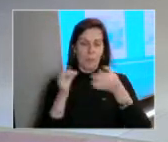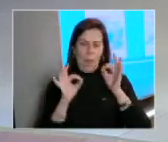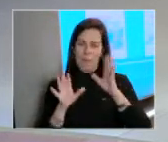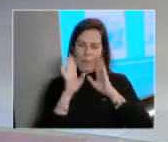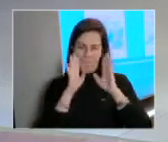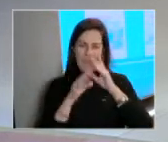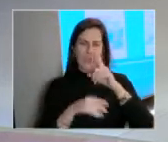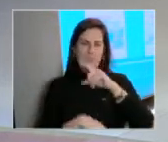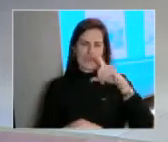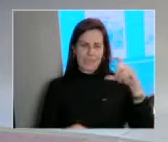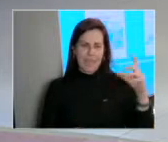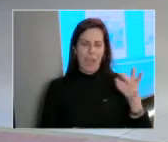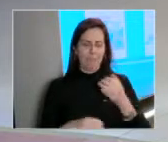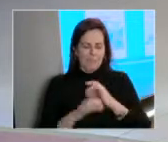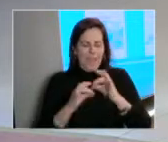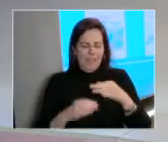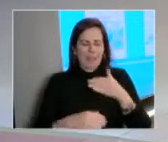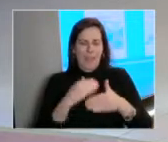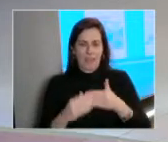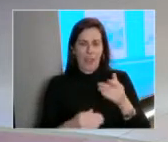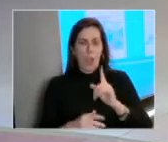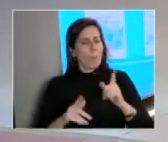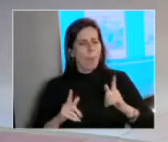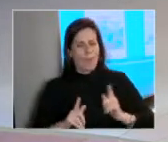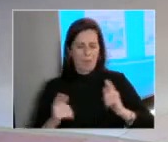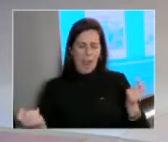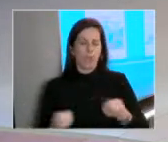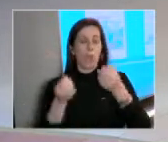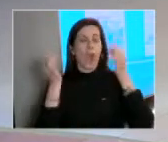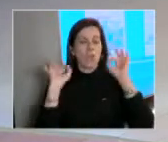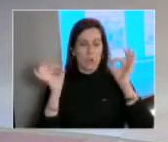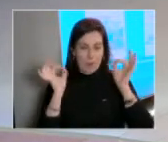ברשתות החברתיות, מחממים מנועים, לא מחכים לתעמולת הבחירות